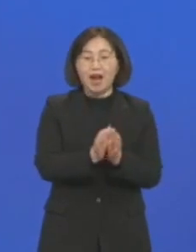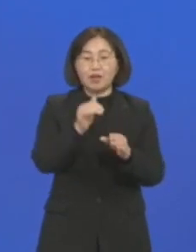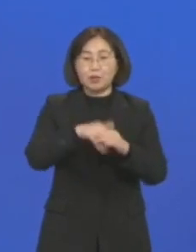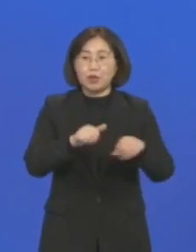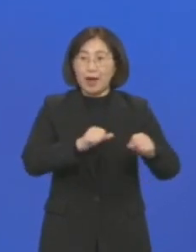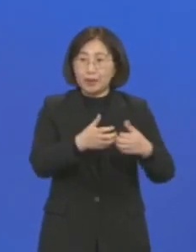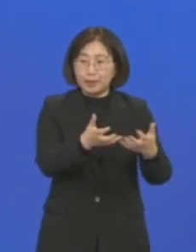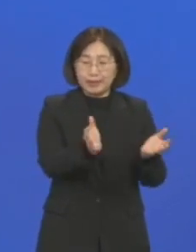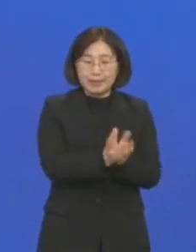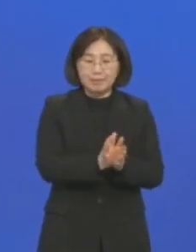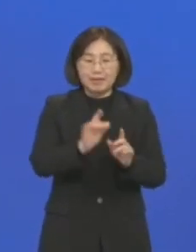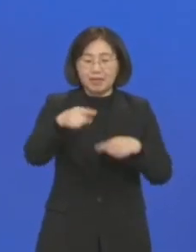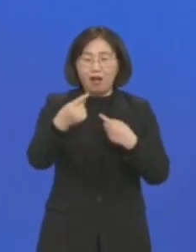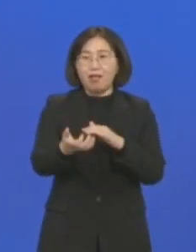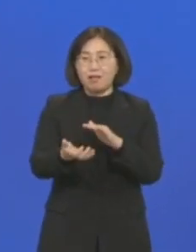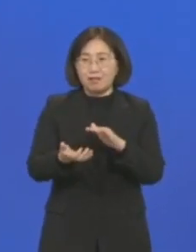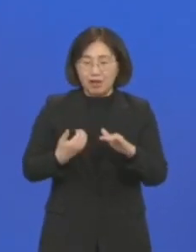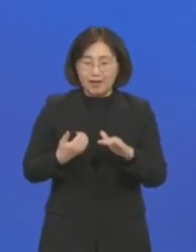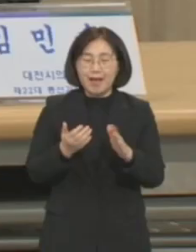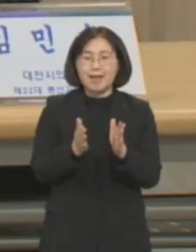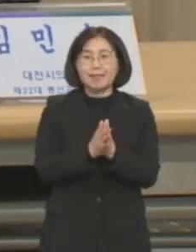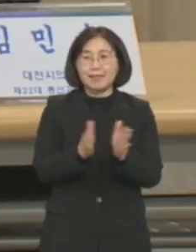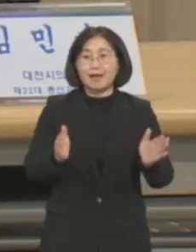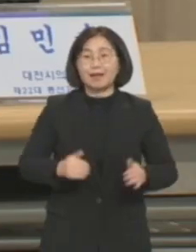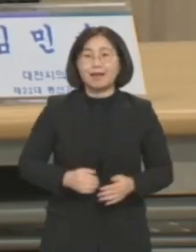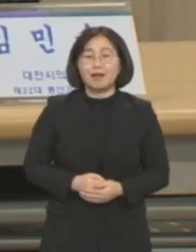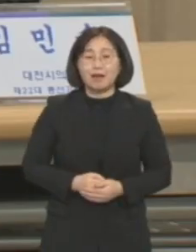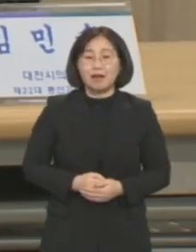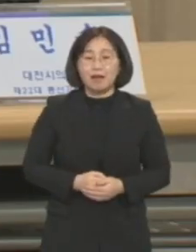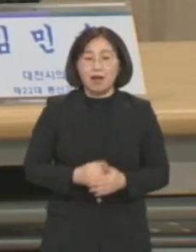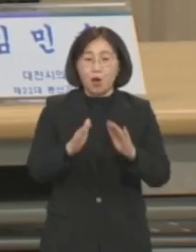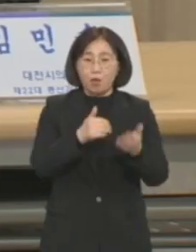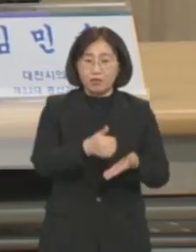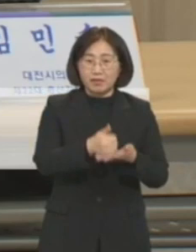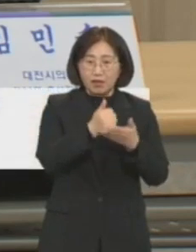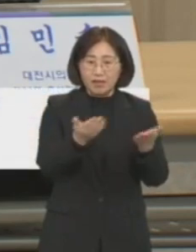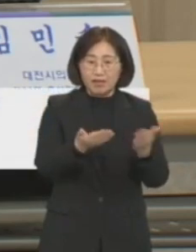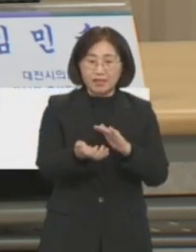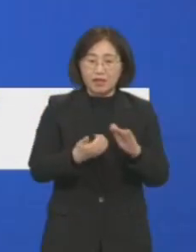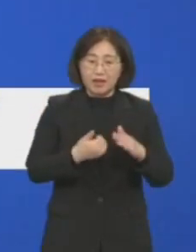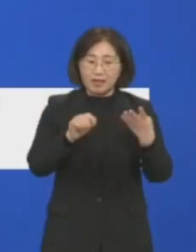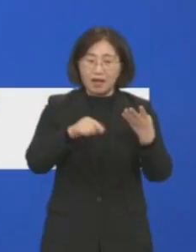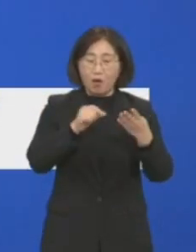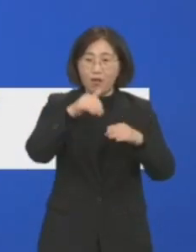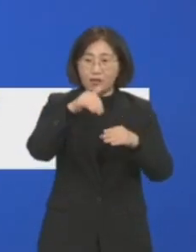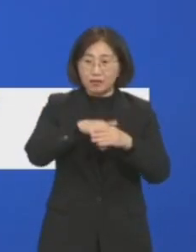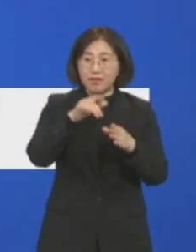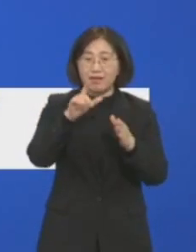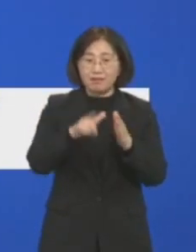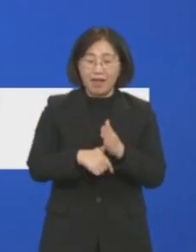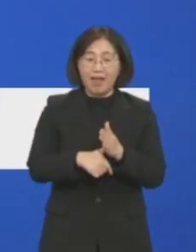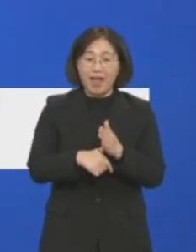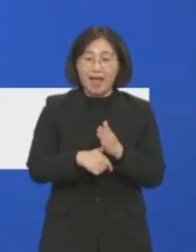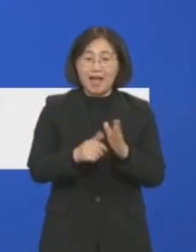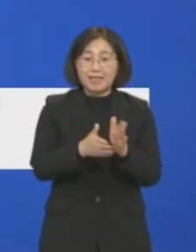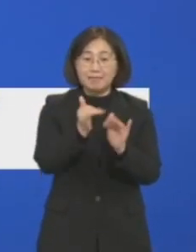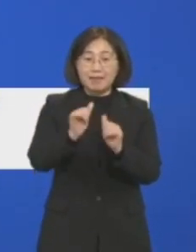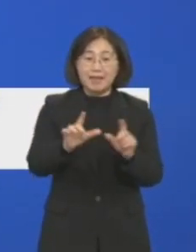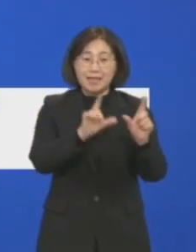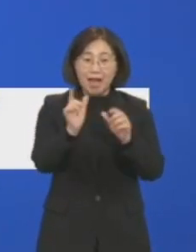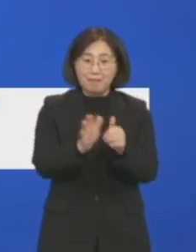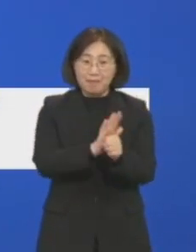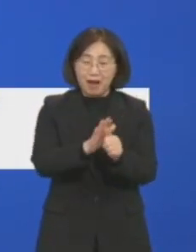총선기획단이 설 명절을 앞두고 출범했습니다. 공천 작업에 앞서 4월 총선에서 시민들이 체감하는 민생 회복을